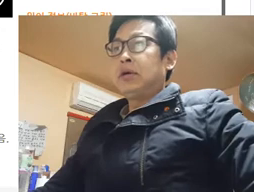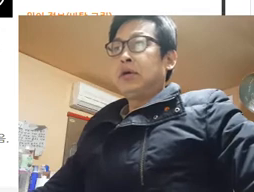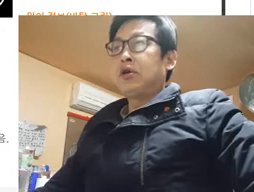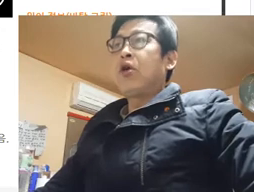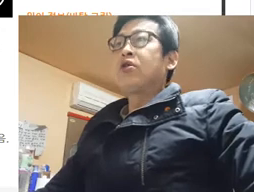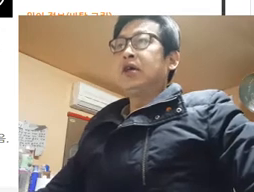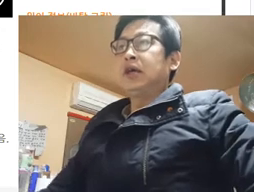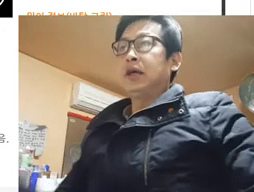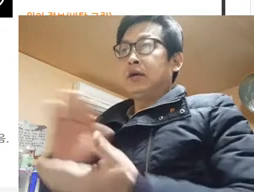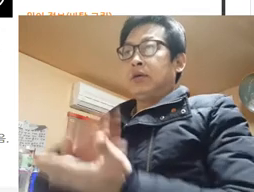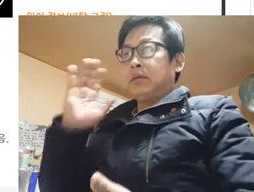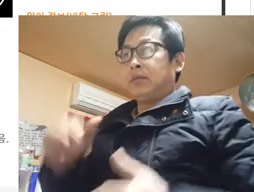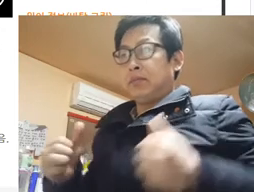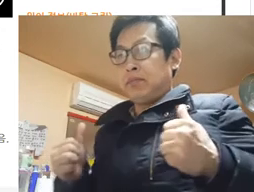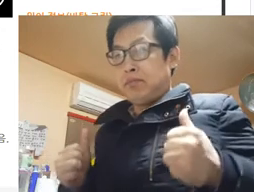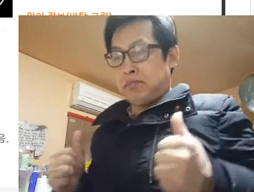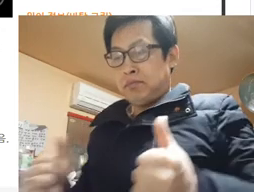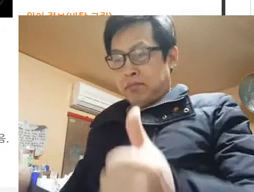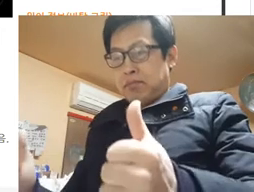열의